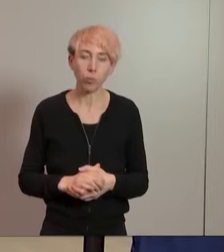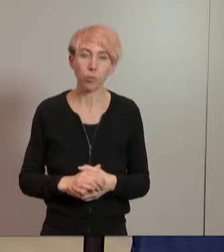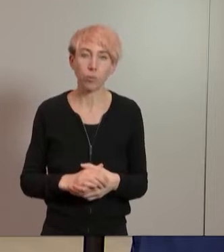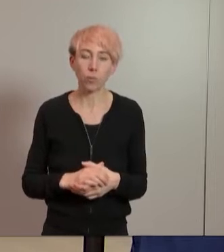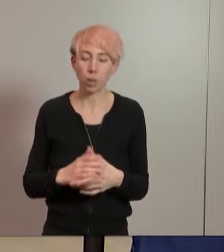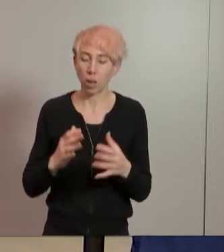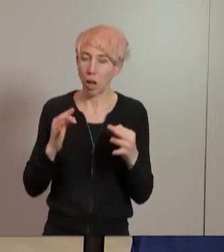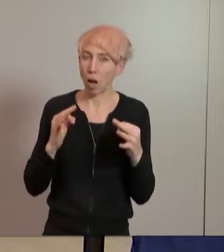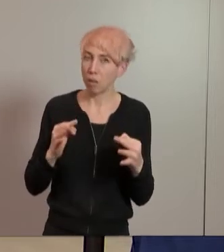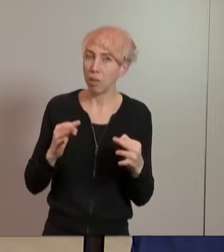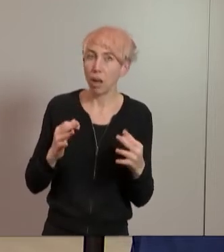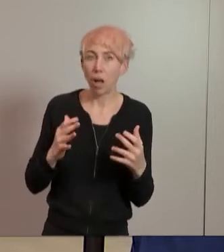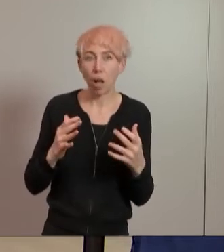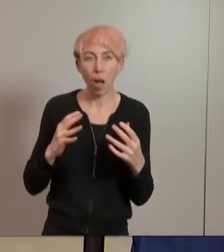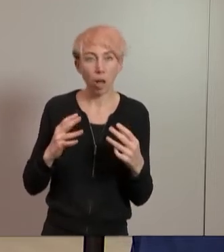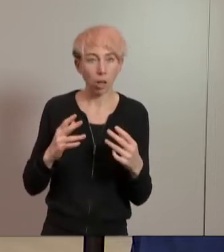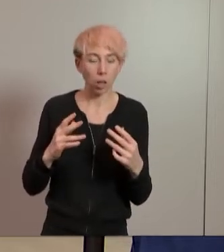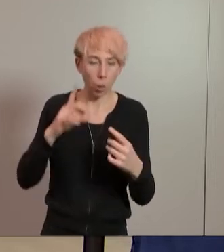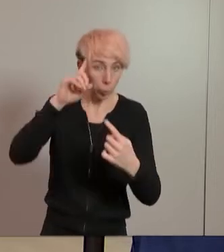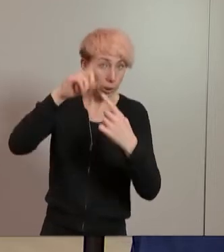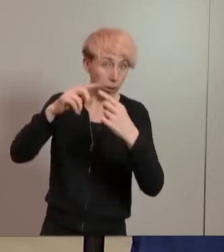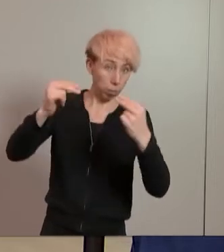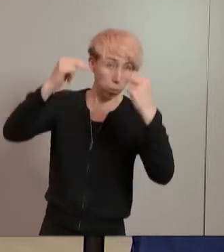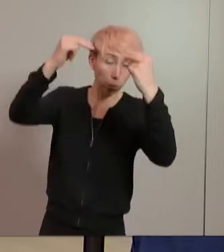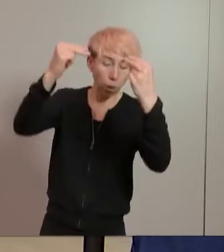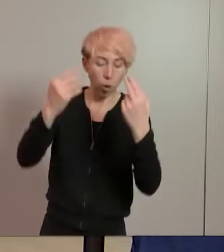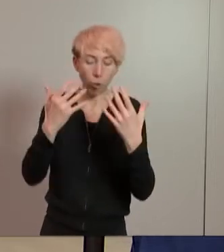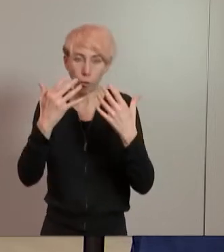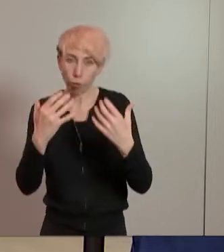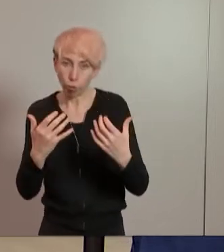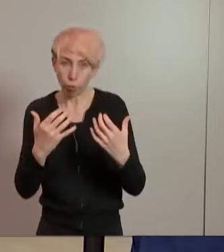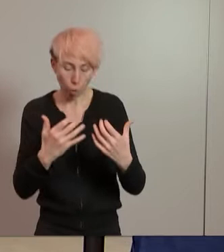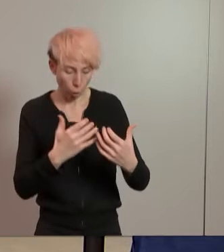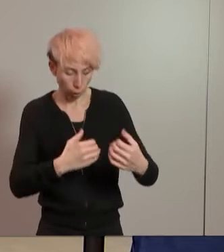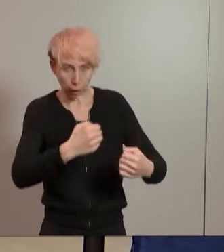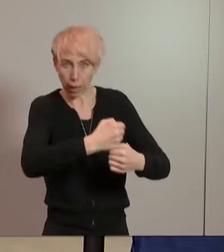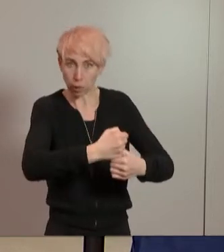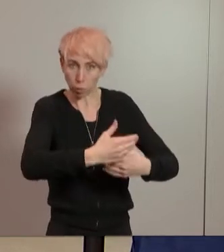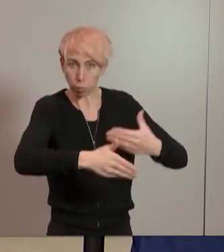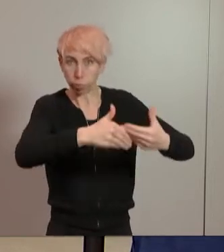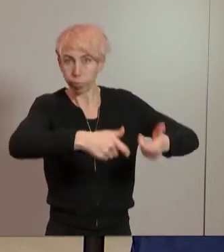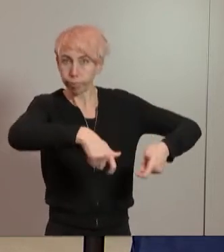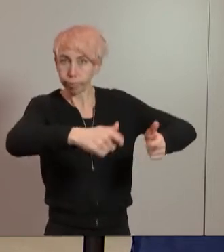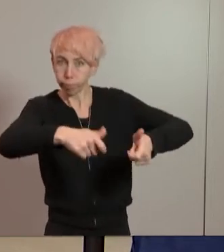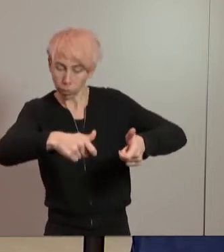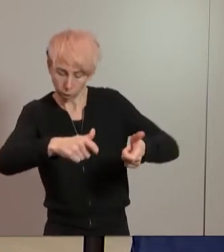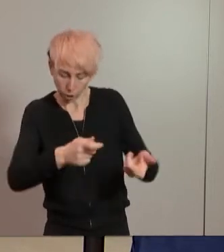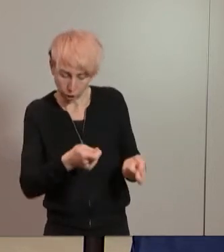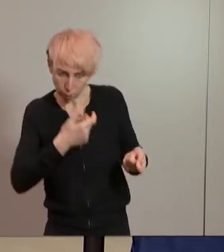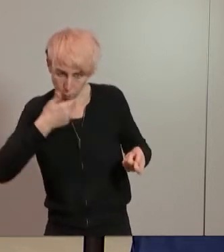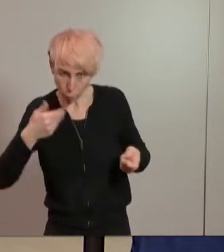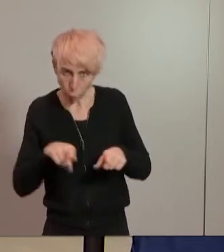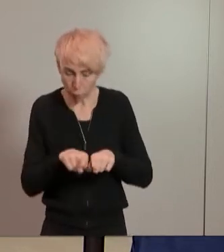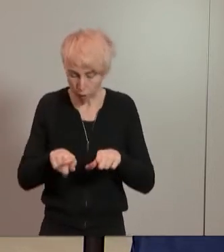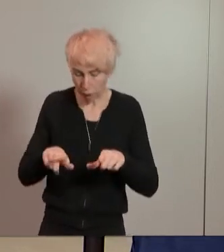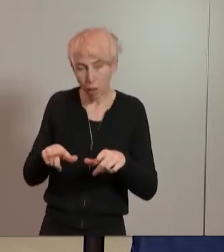Pour répondre à l'ambition de mieux reprendre en main la maîtrise d'œuvre, mais aussi plus généralement de mieux répondre à l'augmentation de la